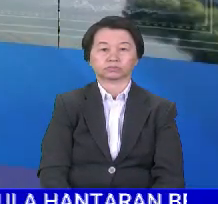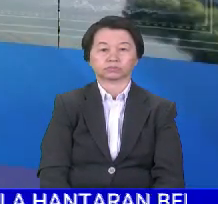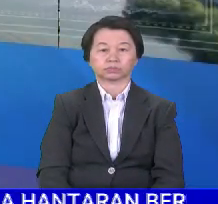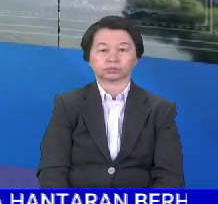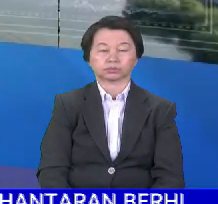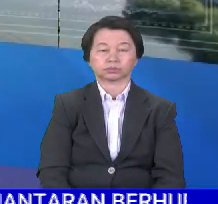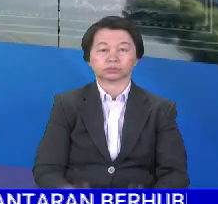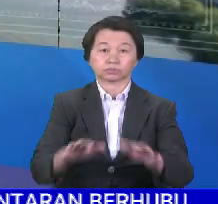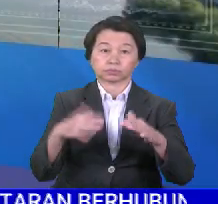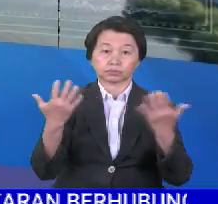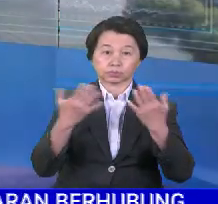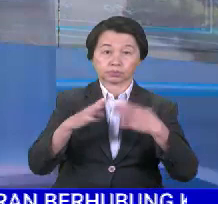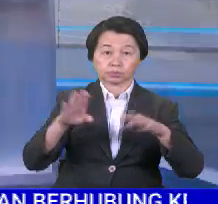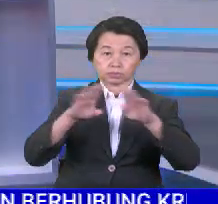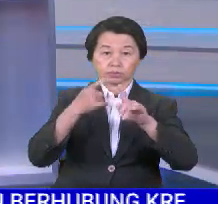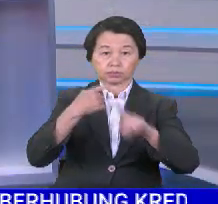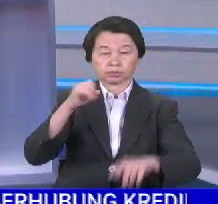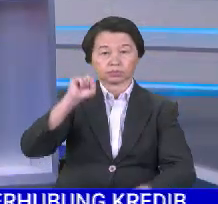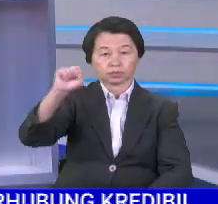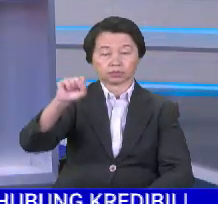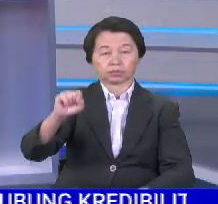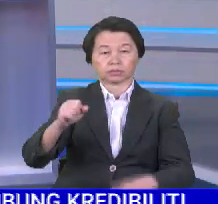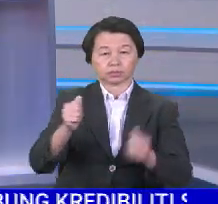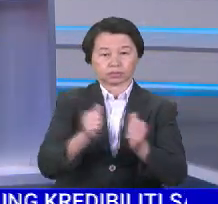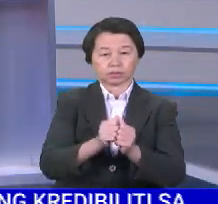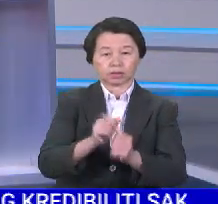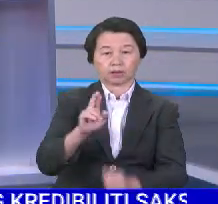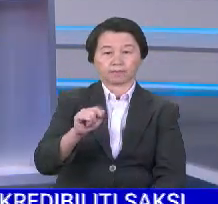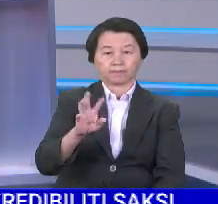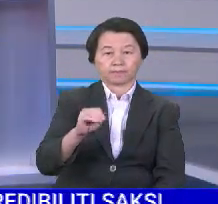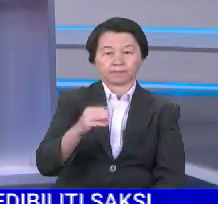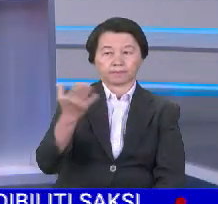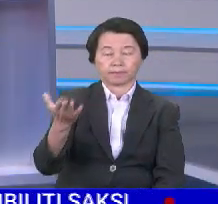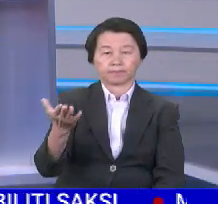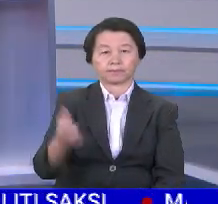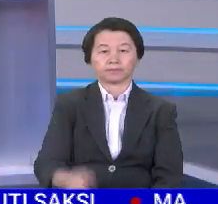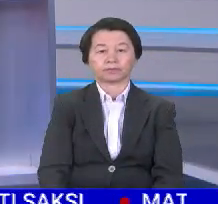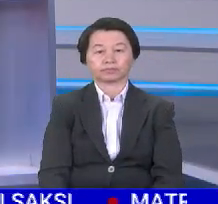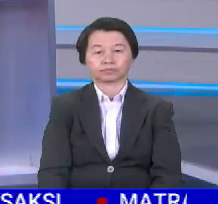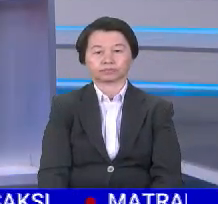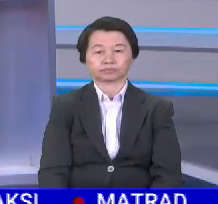Baik, sekian perkembangan berita dari Sabah untuk petang ini. Teruskan bersama saluran dan juga portal berita RTM